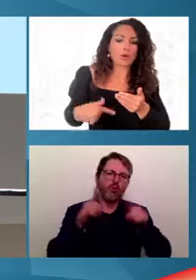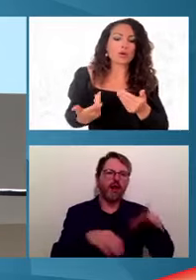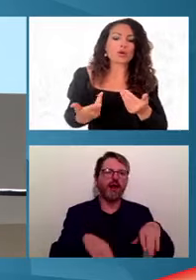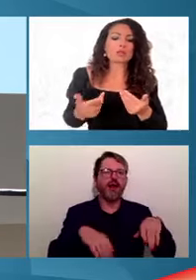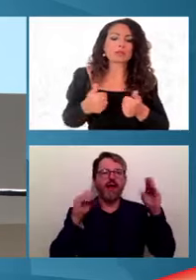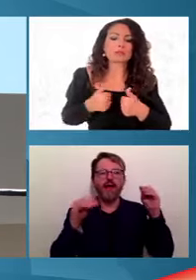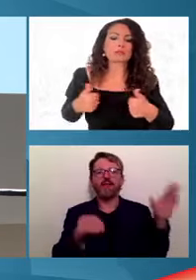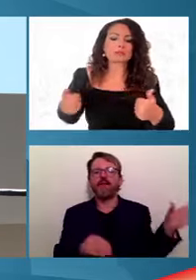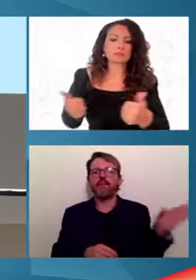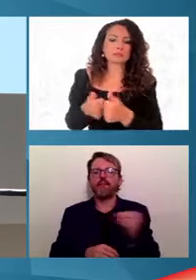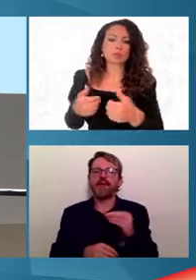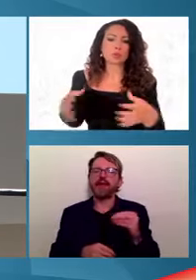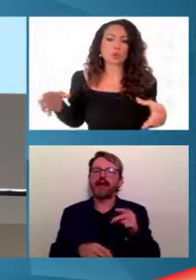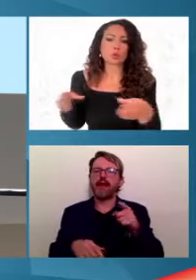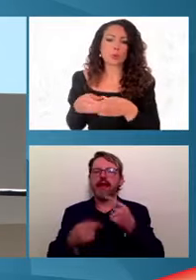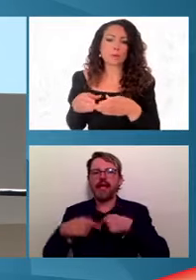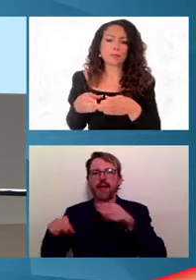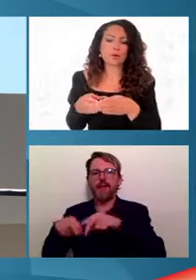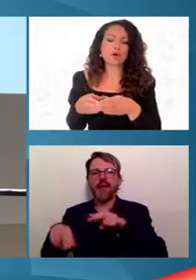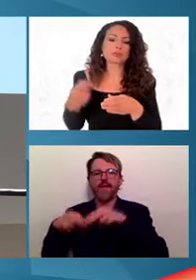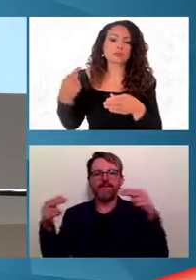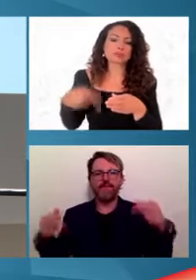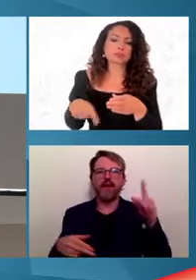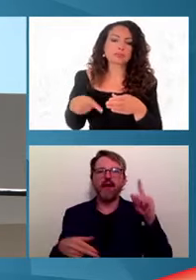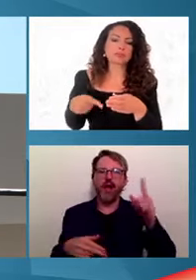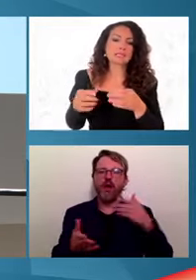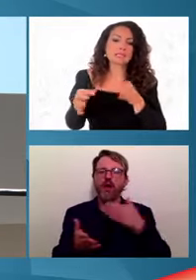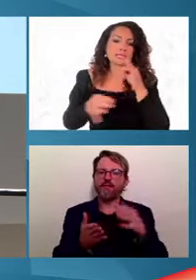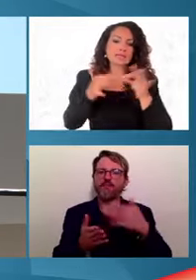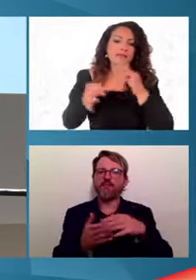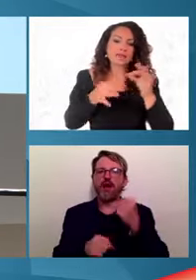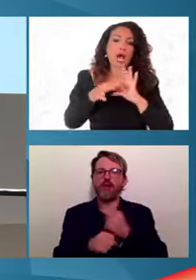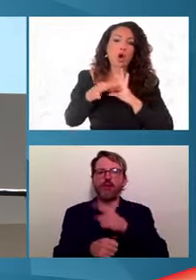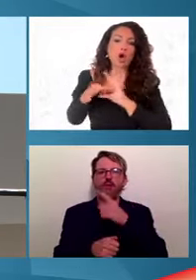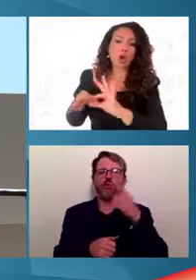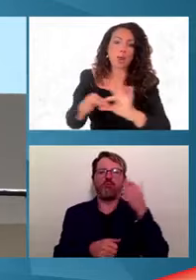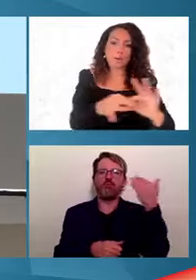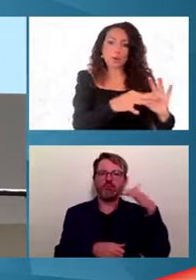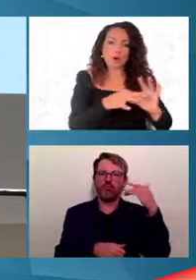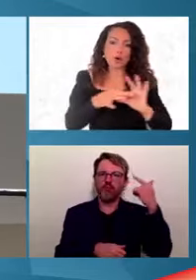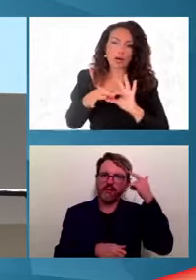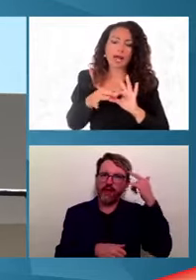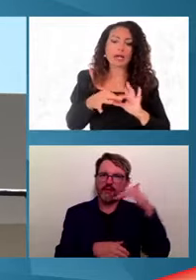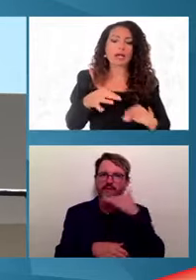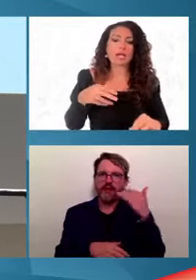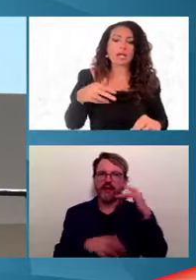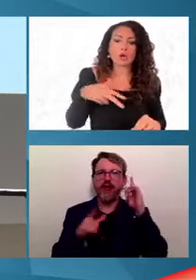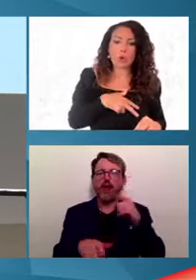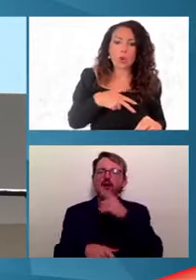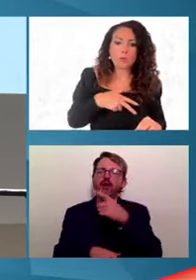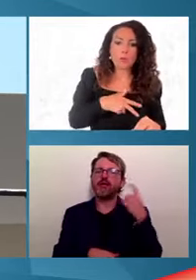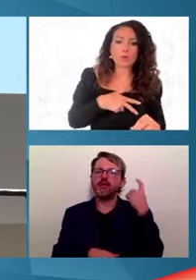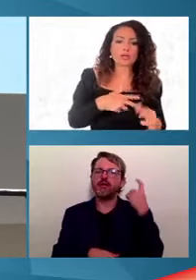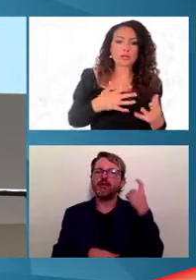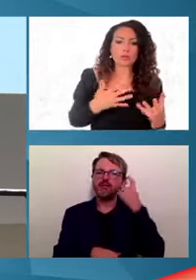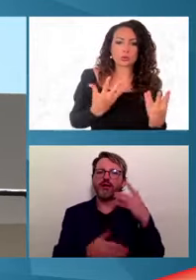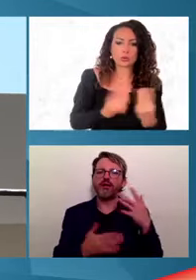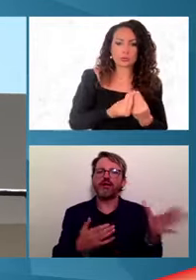dem Gemeindeverband, der bei der Ausarbeitung, der war ja klug, bei der Ausarbeitung dafür gesorgt hat, dass